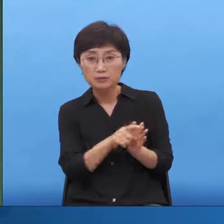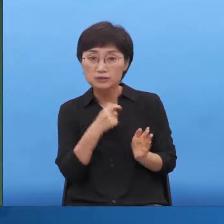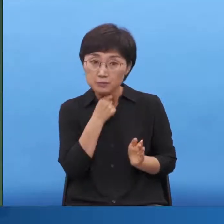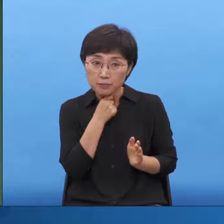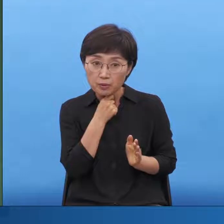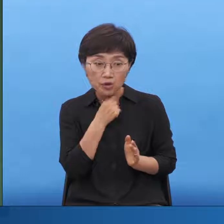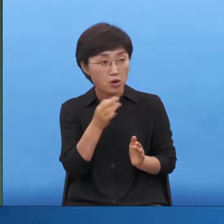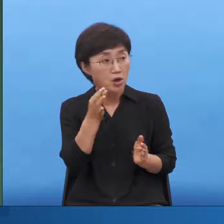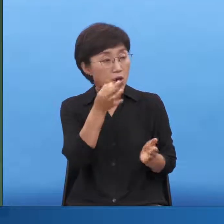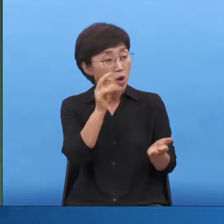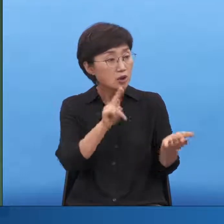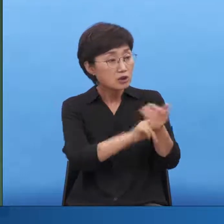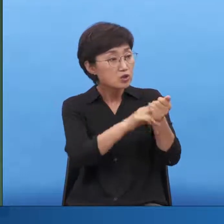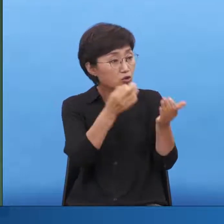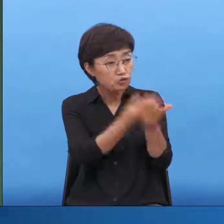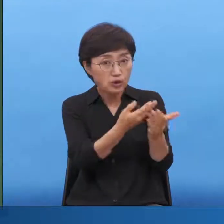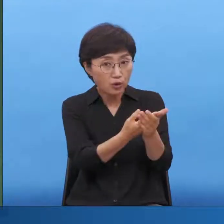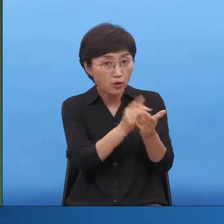아닙니다.